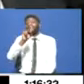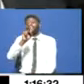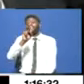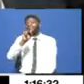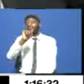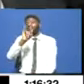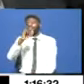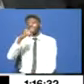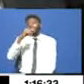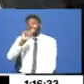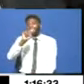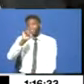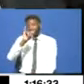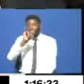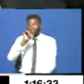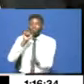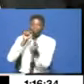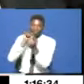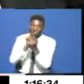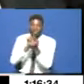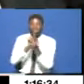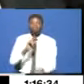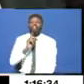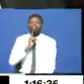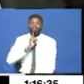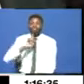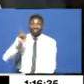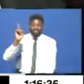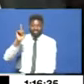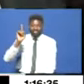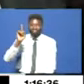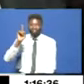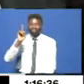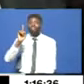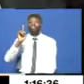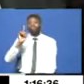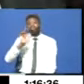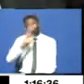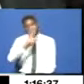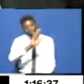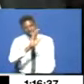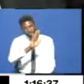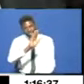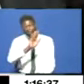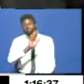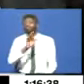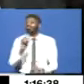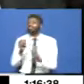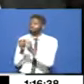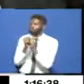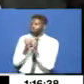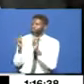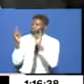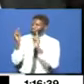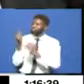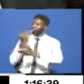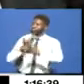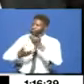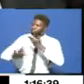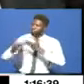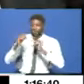Wakakutana na mzee Kenyatta. Akamsimamisha. Wakazungumza wakamwambia tuliitwa Kisii na bwana